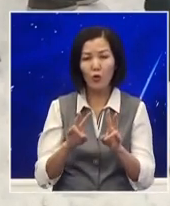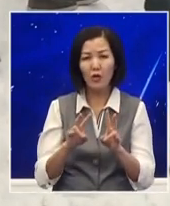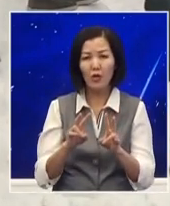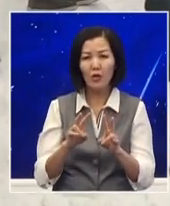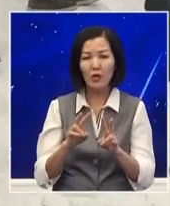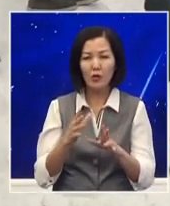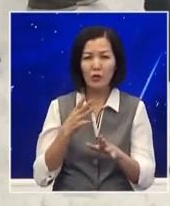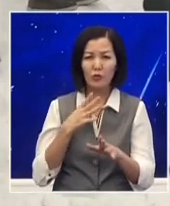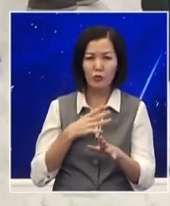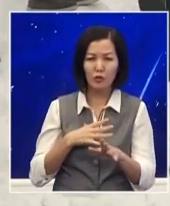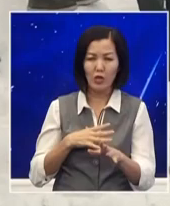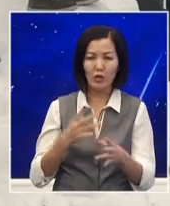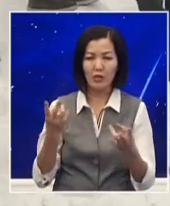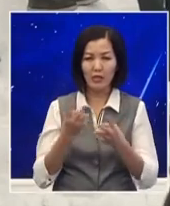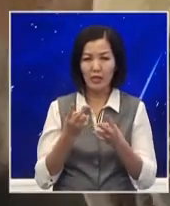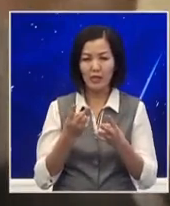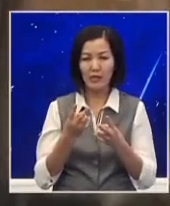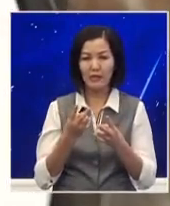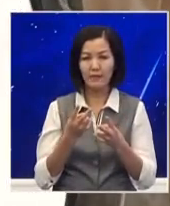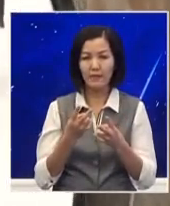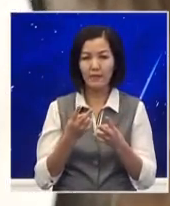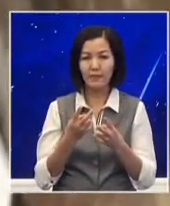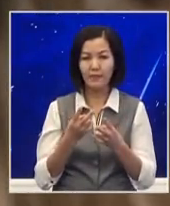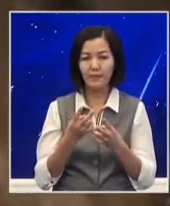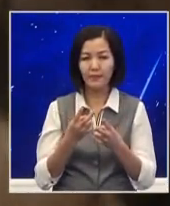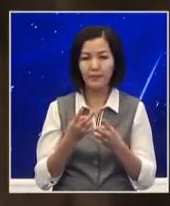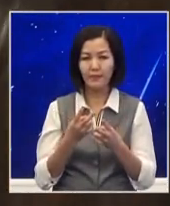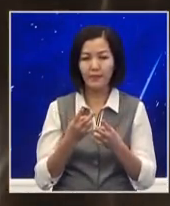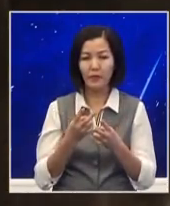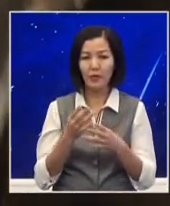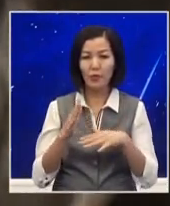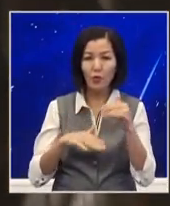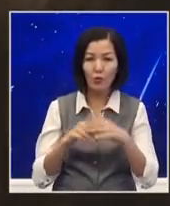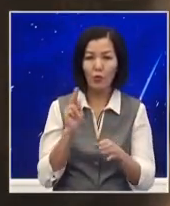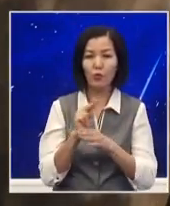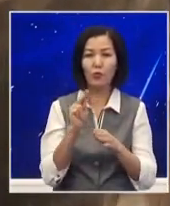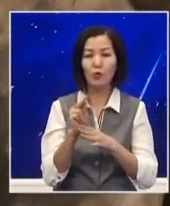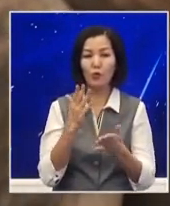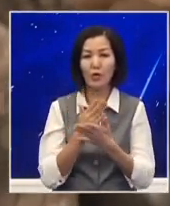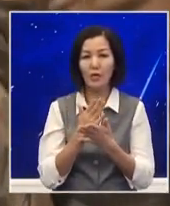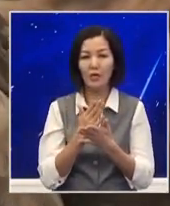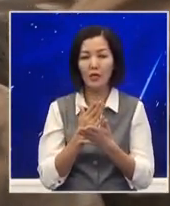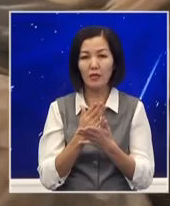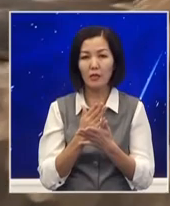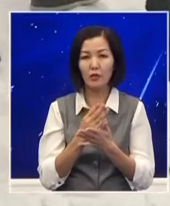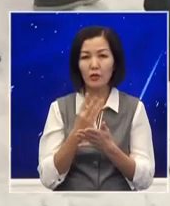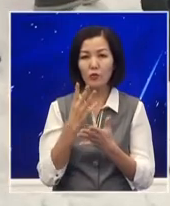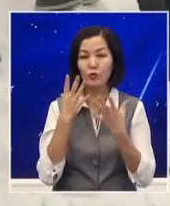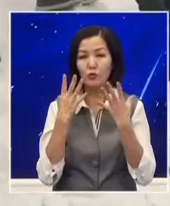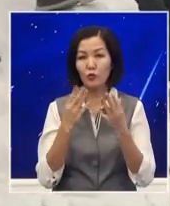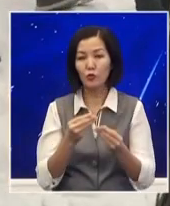барып, жаңа есін бір аударып алып барып қолға үйретуді бастайды ғой. Бұл бүркітті ұйықтатпағанда ешкімге дейін